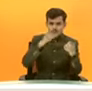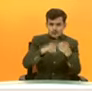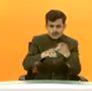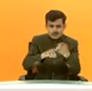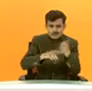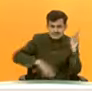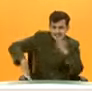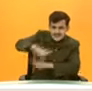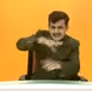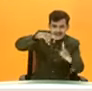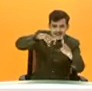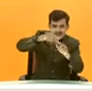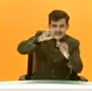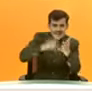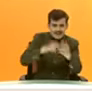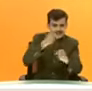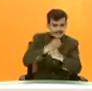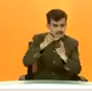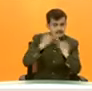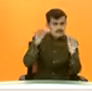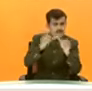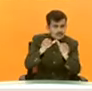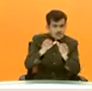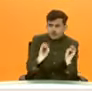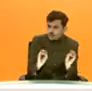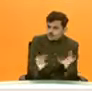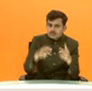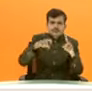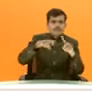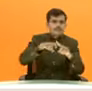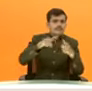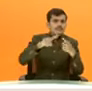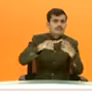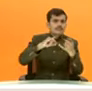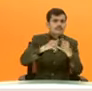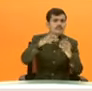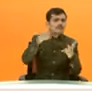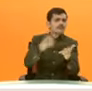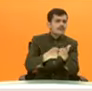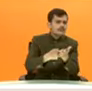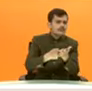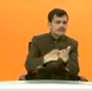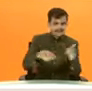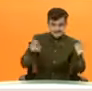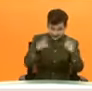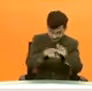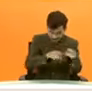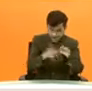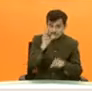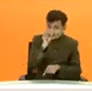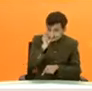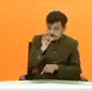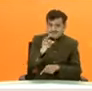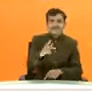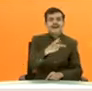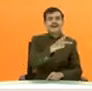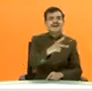में भी केसर की खेती होने लगी। ऐसा ही एक उदाहरण केरला के वायनाड का